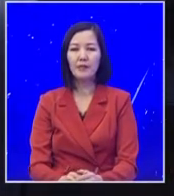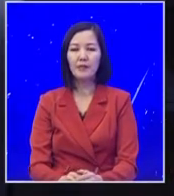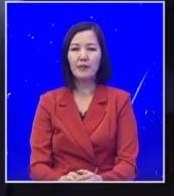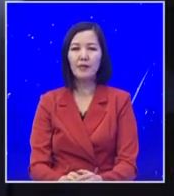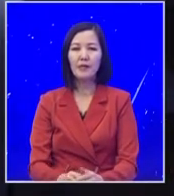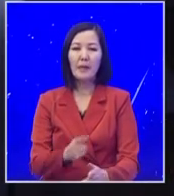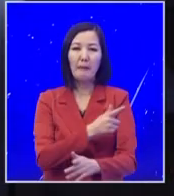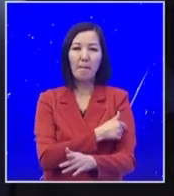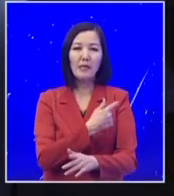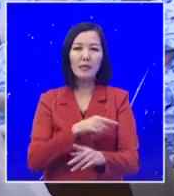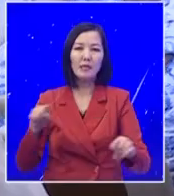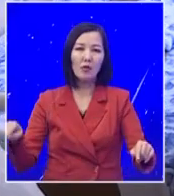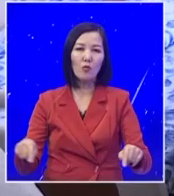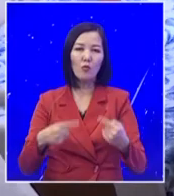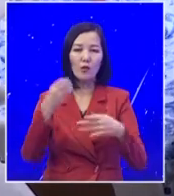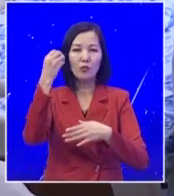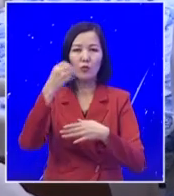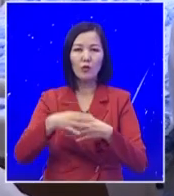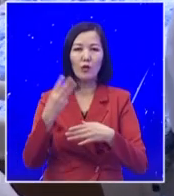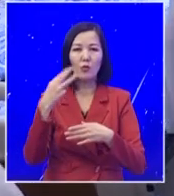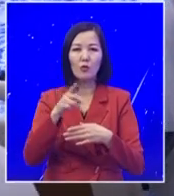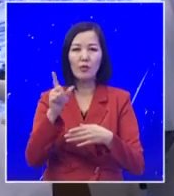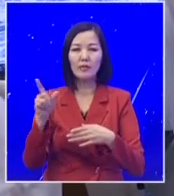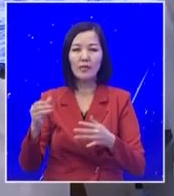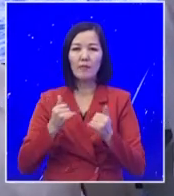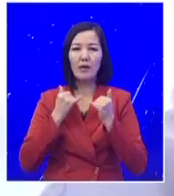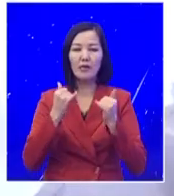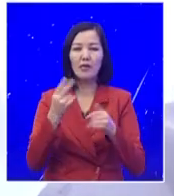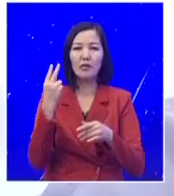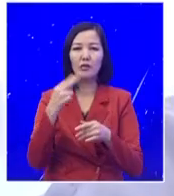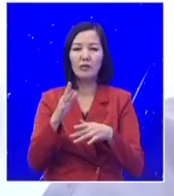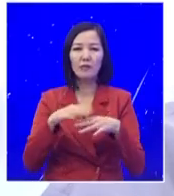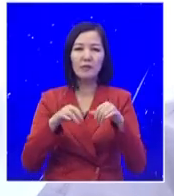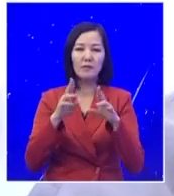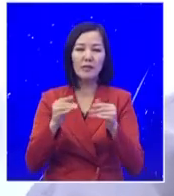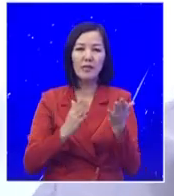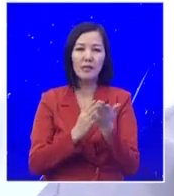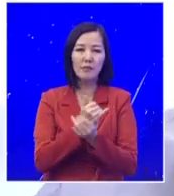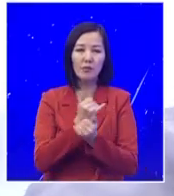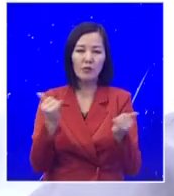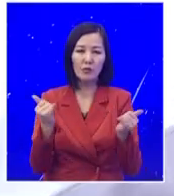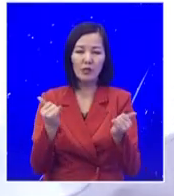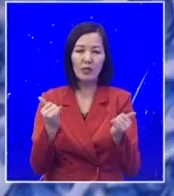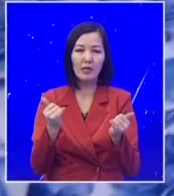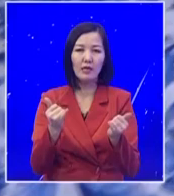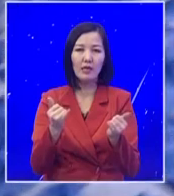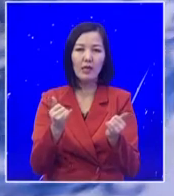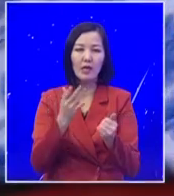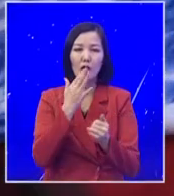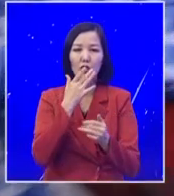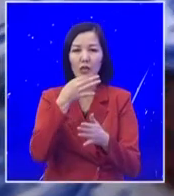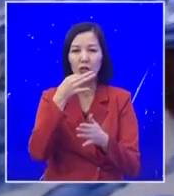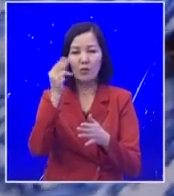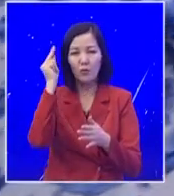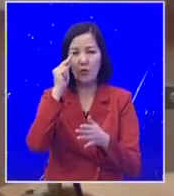Бұл медициналық оңалты орталығы 30 адамға шақталған. 20-ға жуық маман науқастарға қызмет көрсетеді. Олардың қатарында арнай шетелден тәжірибе